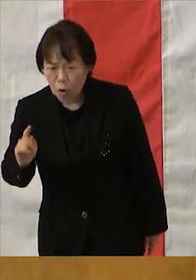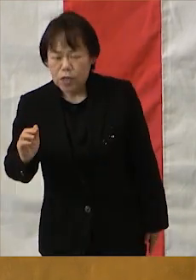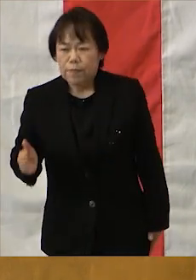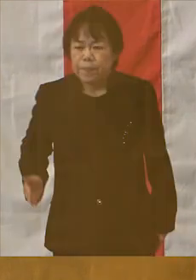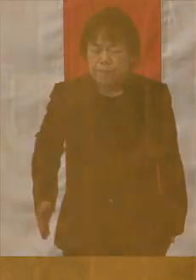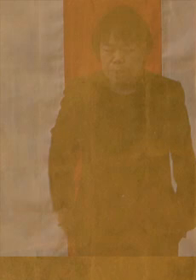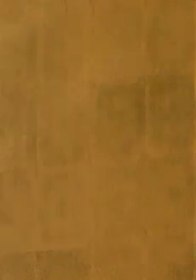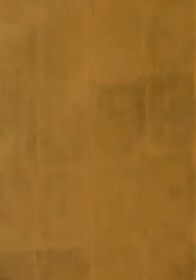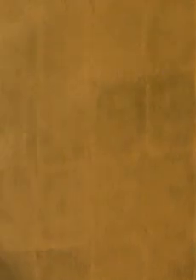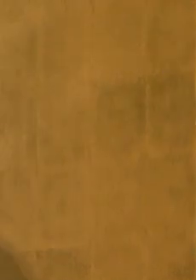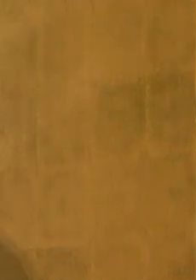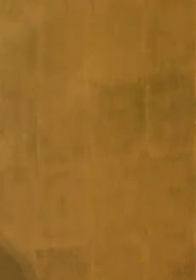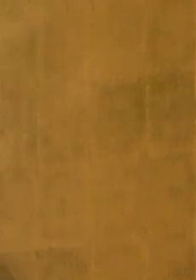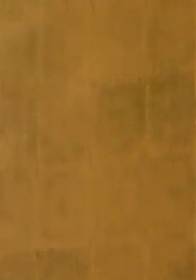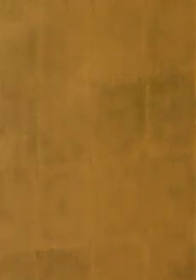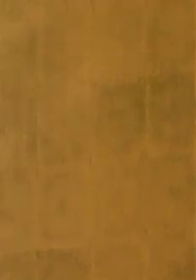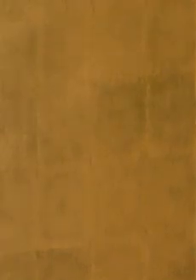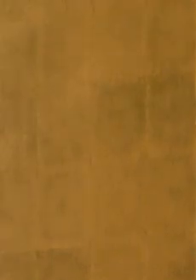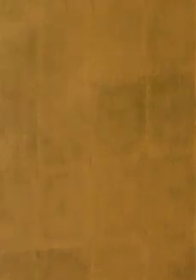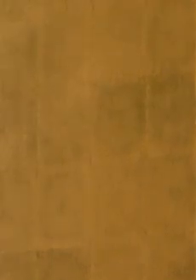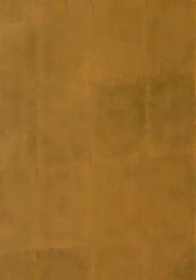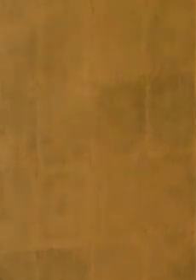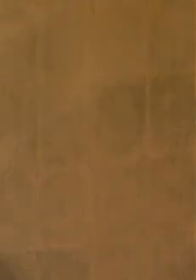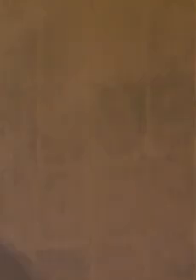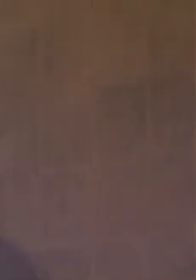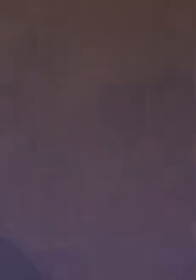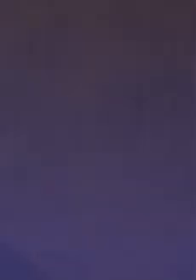平松ありがとうございまし